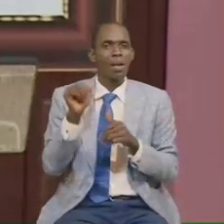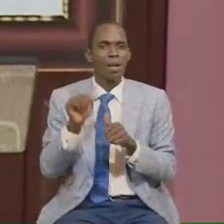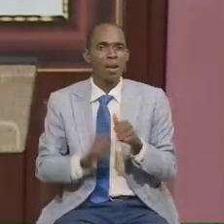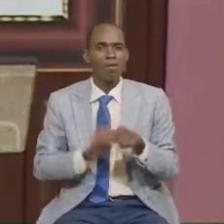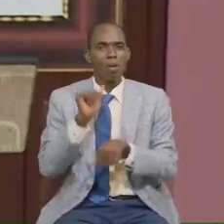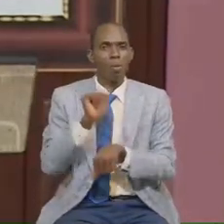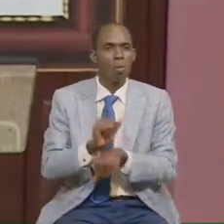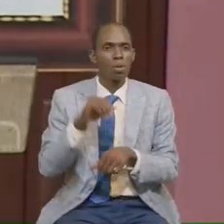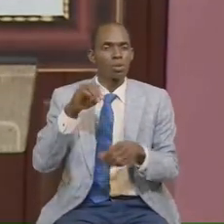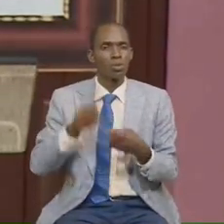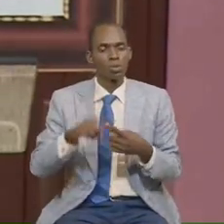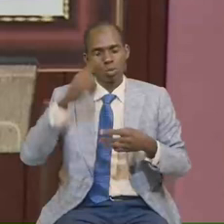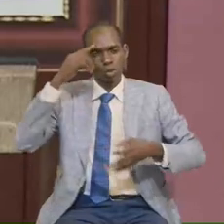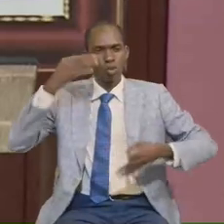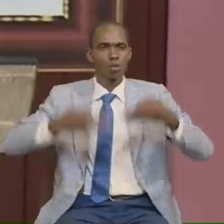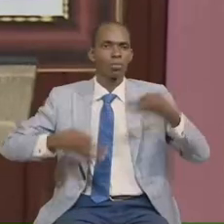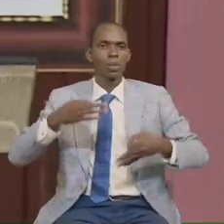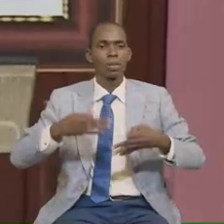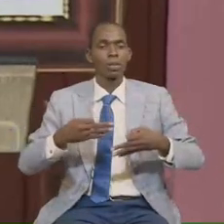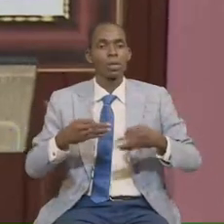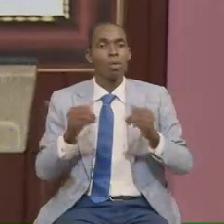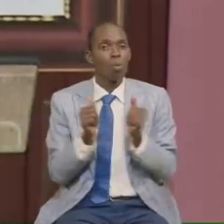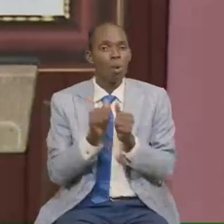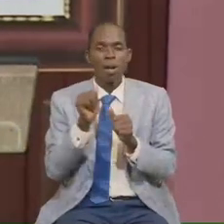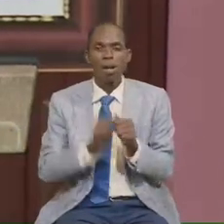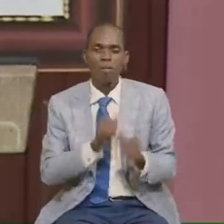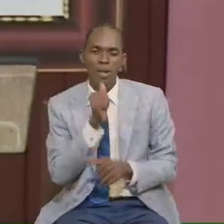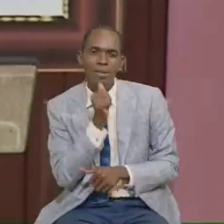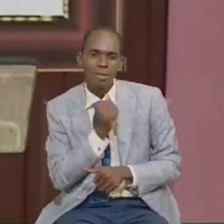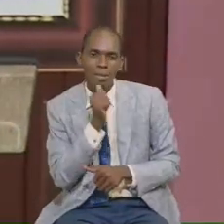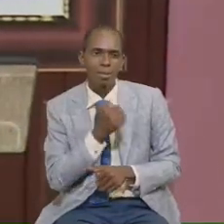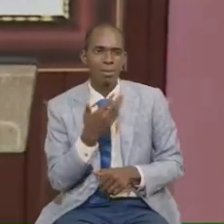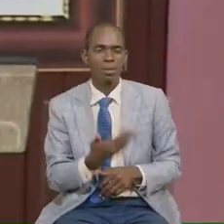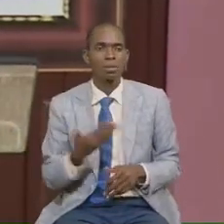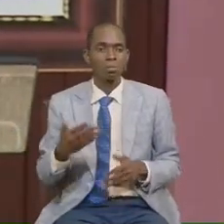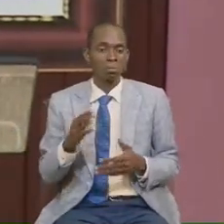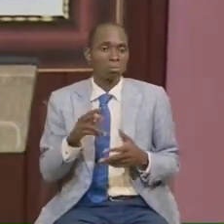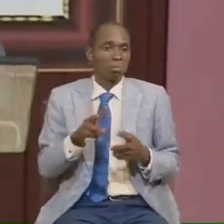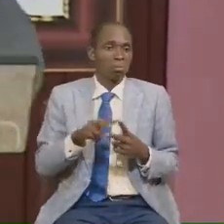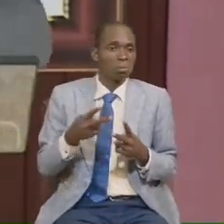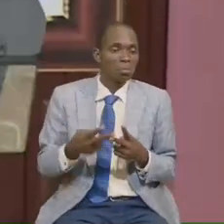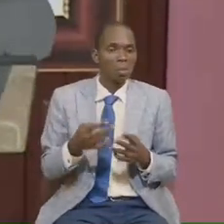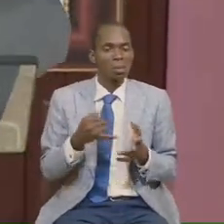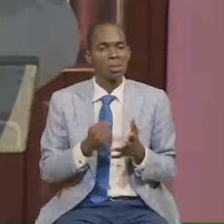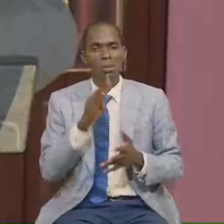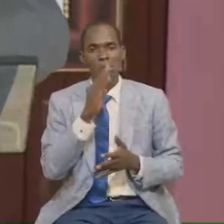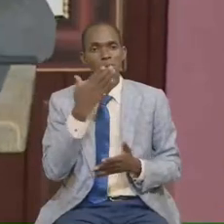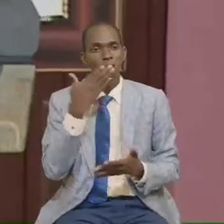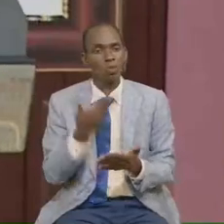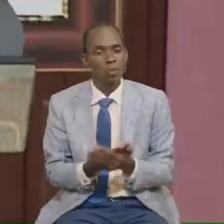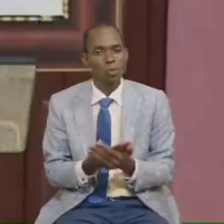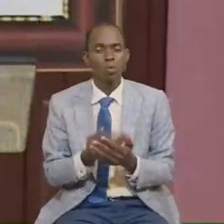jugement au sujet de tout ce qui est caché, soit bien, soit